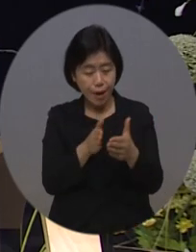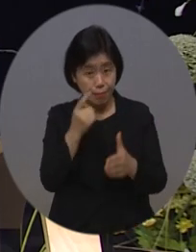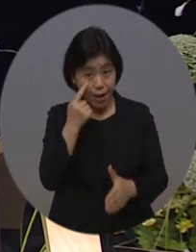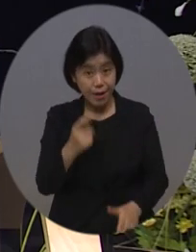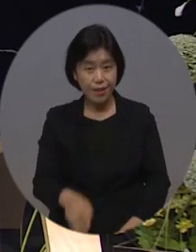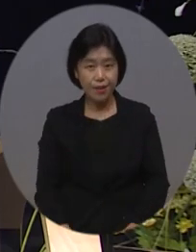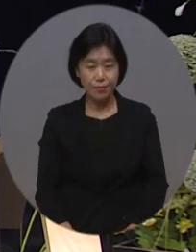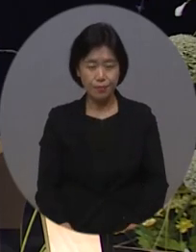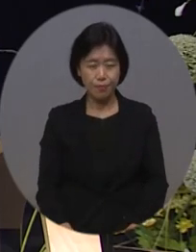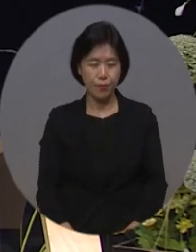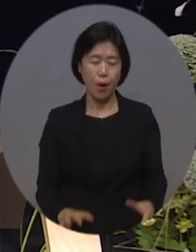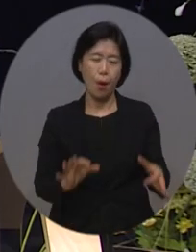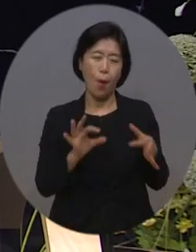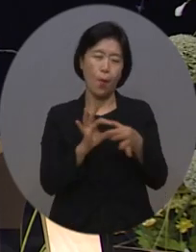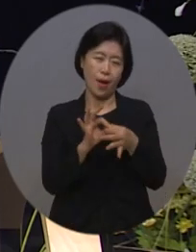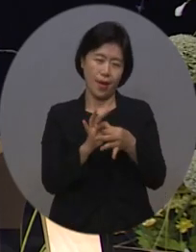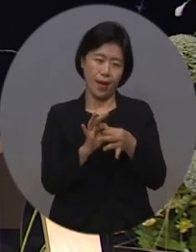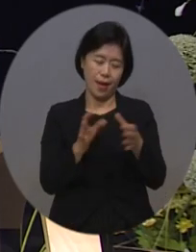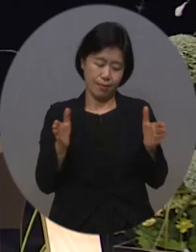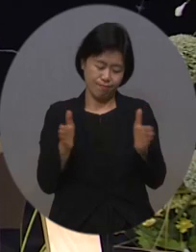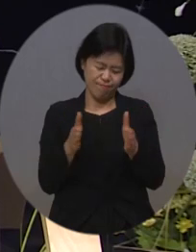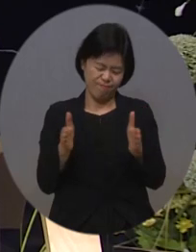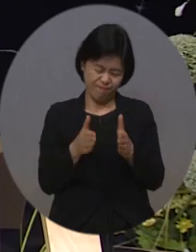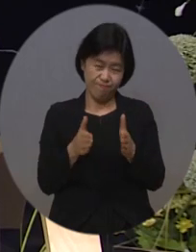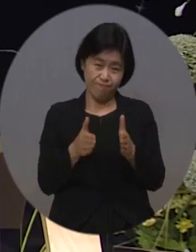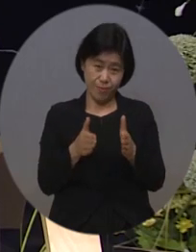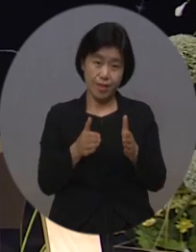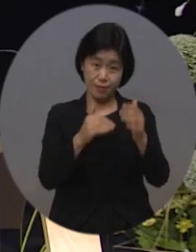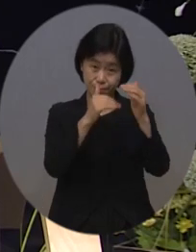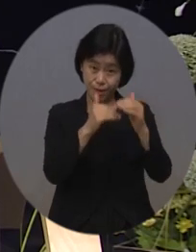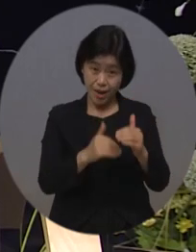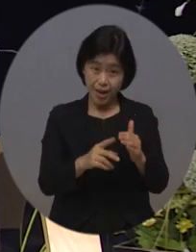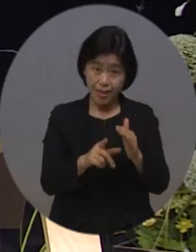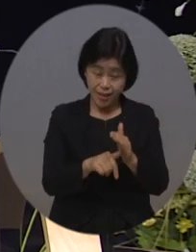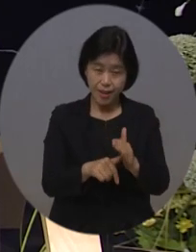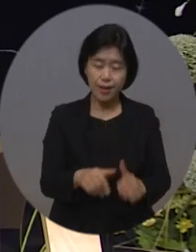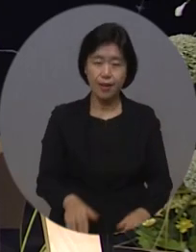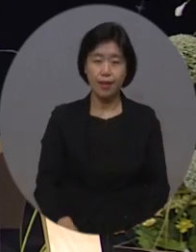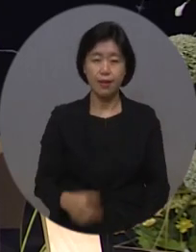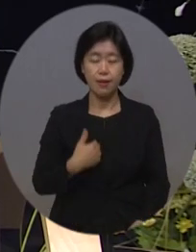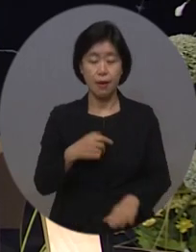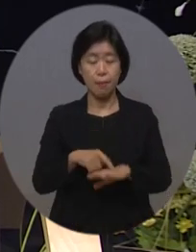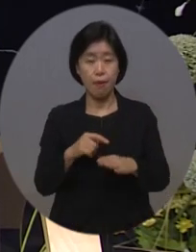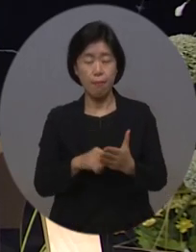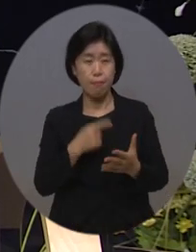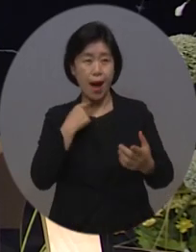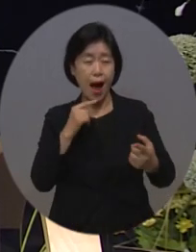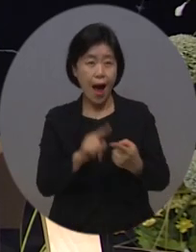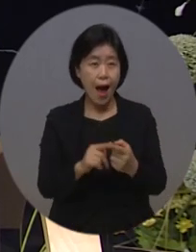이런 관계 축소 과정에서 내 마음에 맞는 사람 몇이나 되던가요?